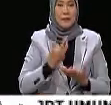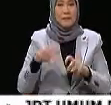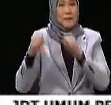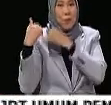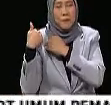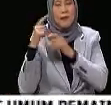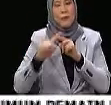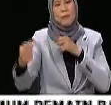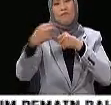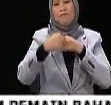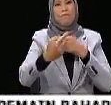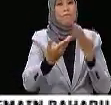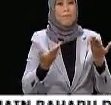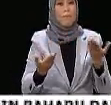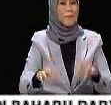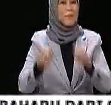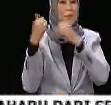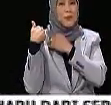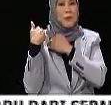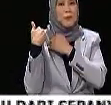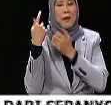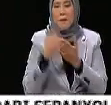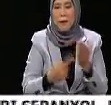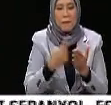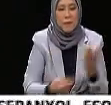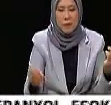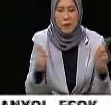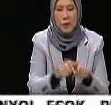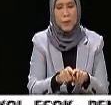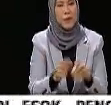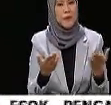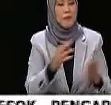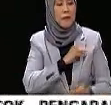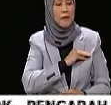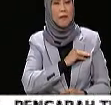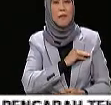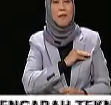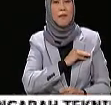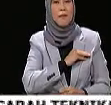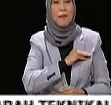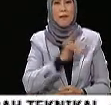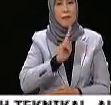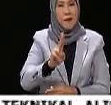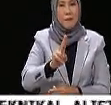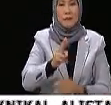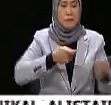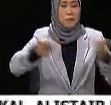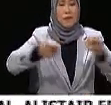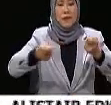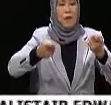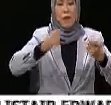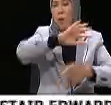itu biasa lumrah Lagi pada ngapa benar-benar ke musholah macam Menteri Agama ini meminta 7 Petala langit bumi